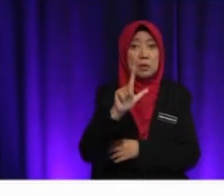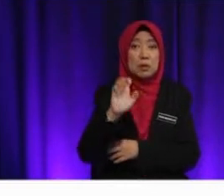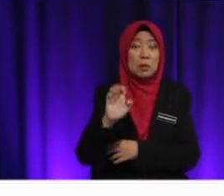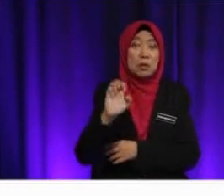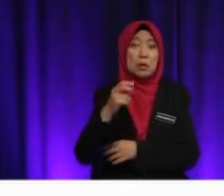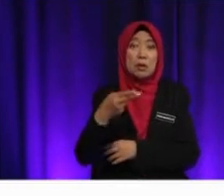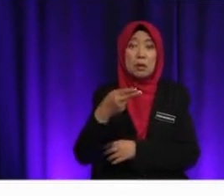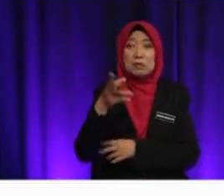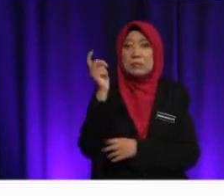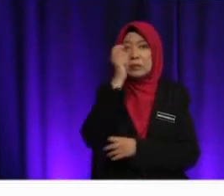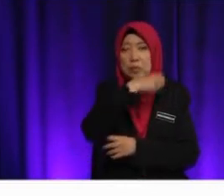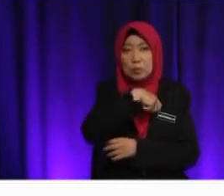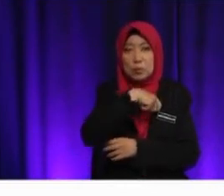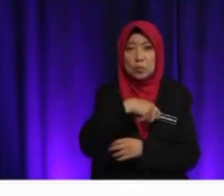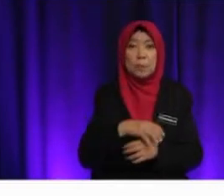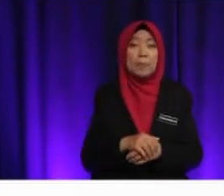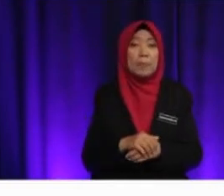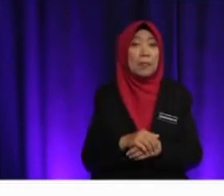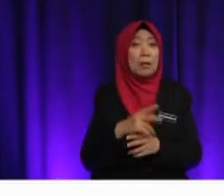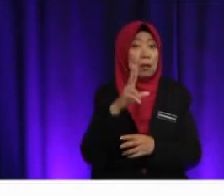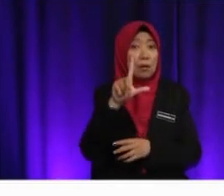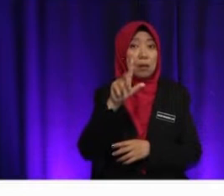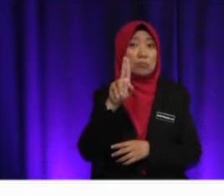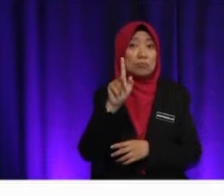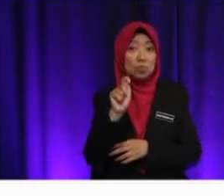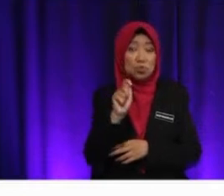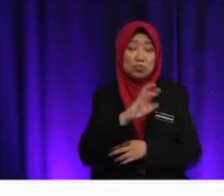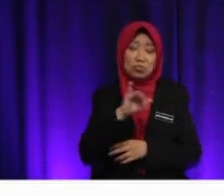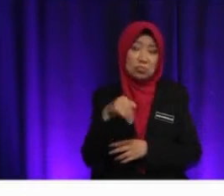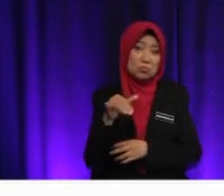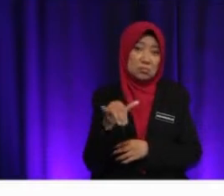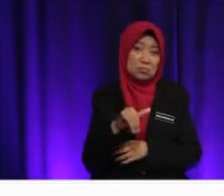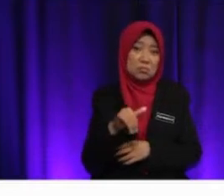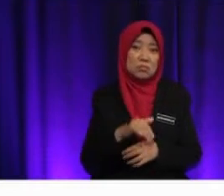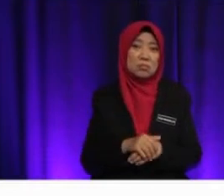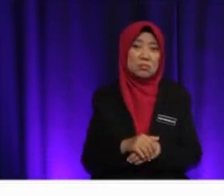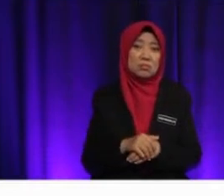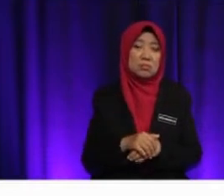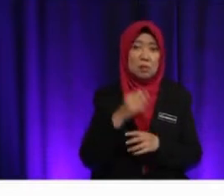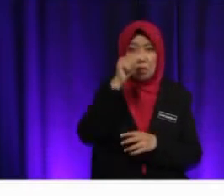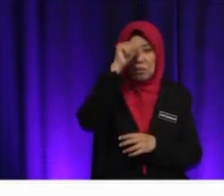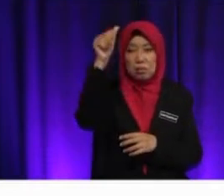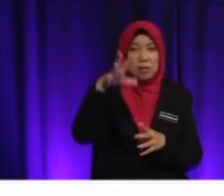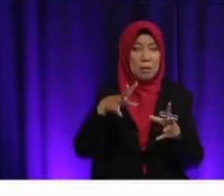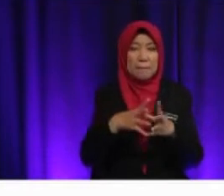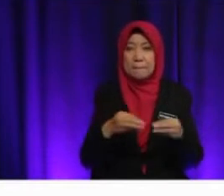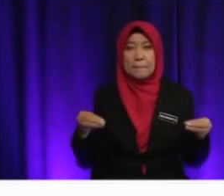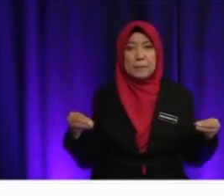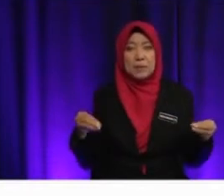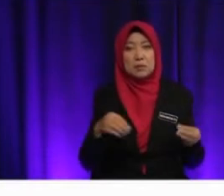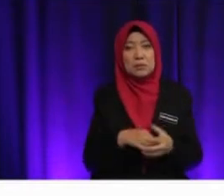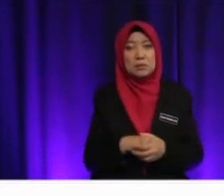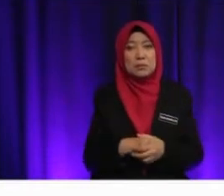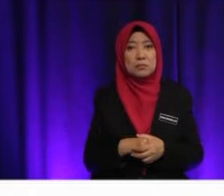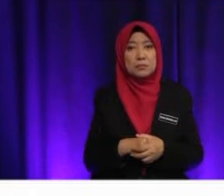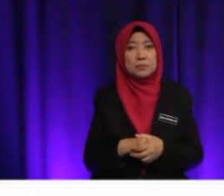Wa Taala. Begitu juga kaum Lut. Kita pernah dengar kan kisah kaum Lut. Mereka juga dibinasakan oleh Allah Subhanahu Wa Taala. Nampak kan kat situ? Dan yang